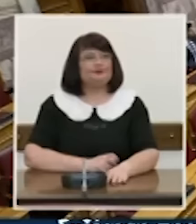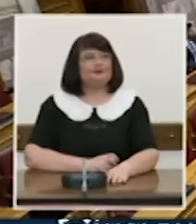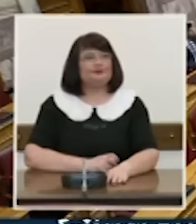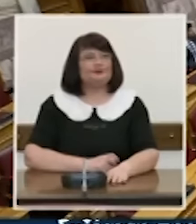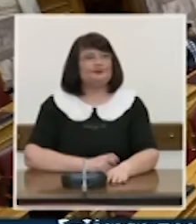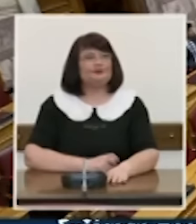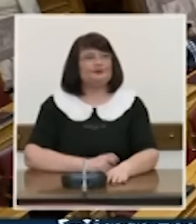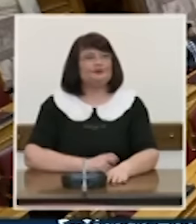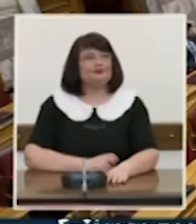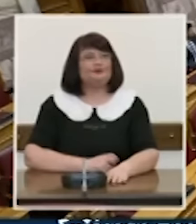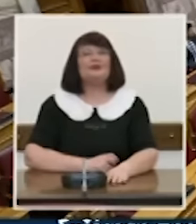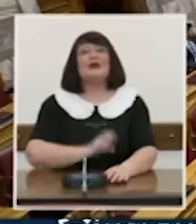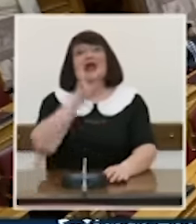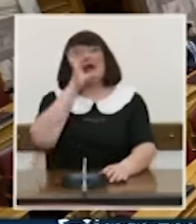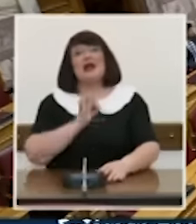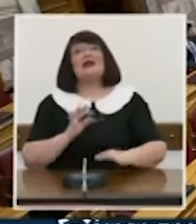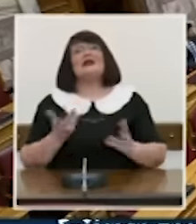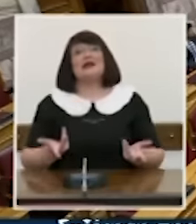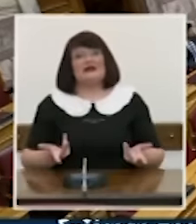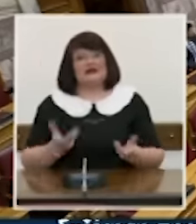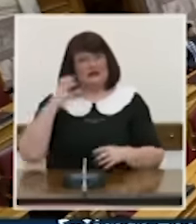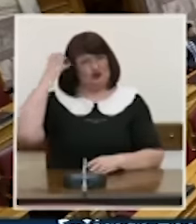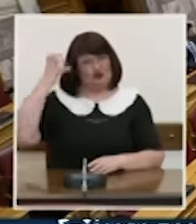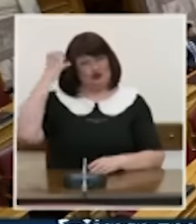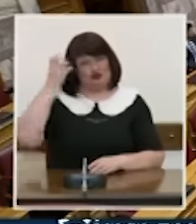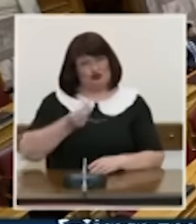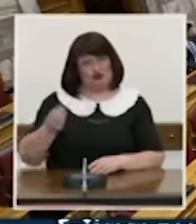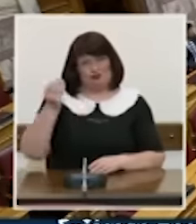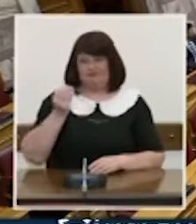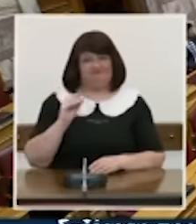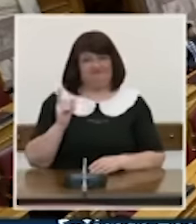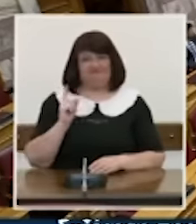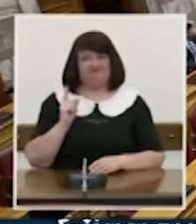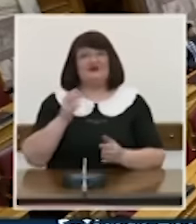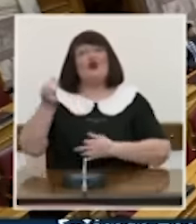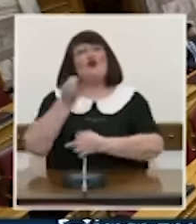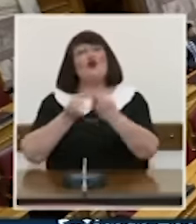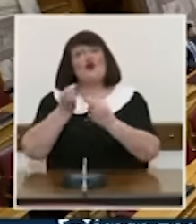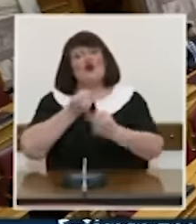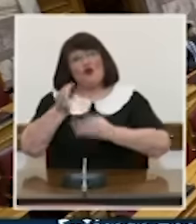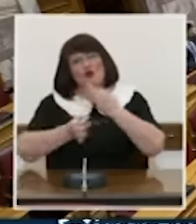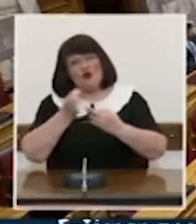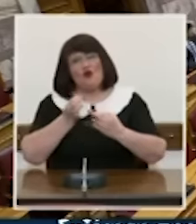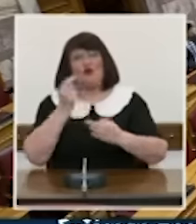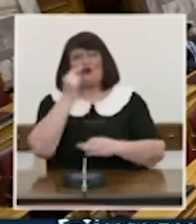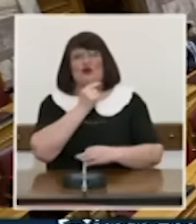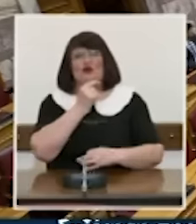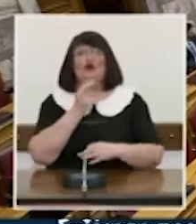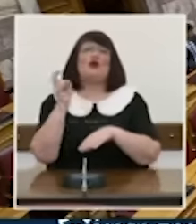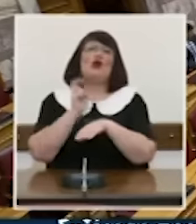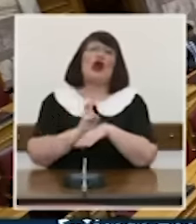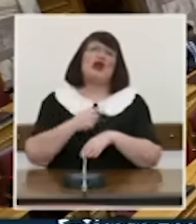Η αλήθεια είναι ότι δεν γίναμε σοφότεροι από τις ομιλίες και του Πρωθυπουργού και των άλλων πολιτικών